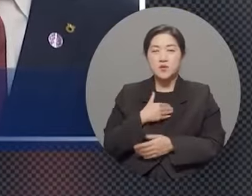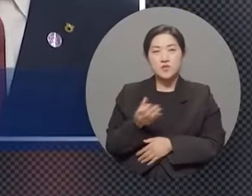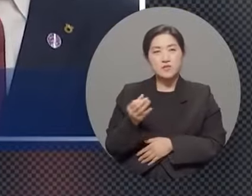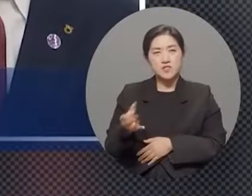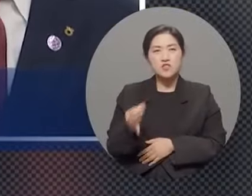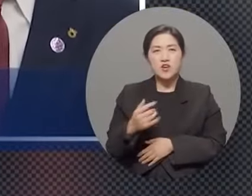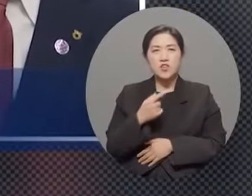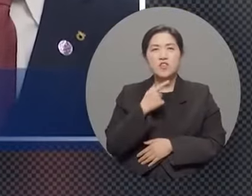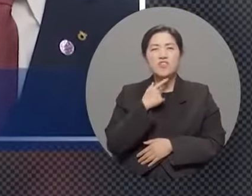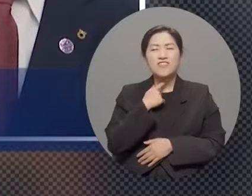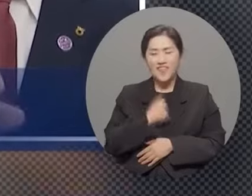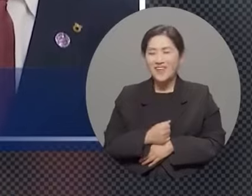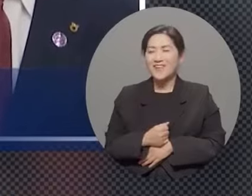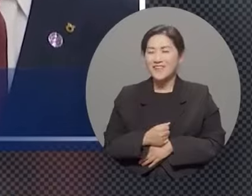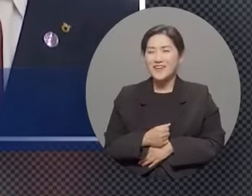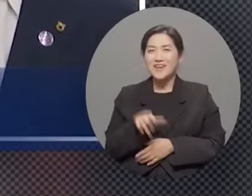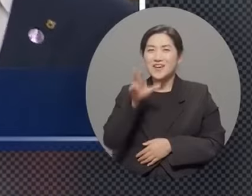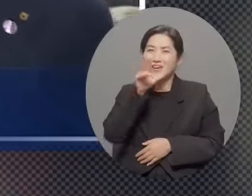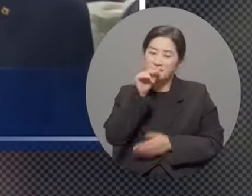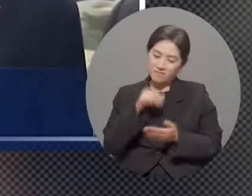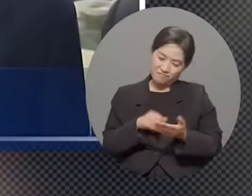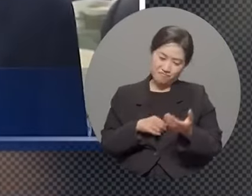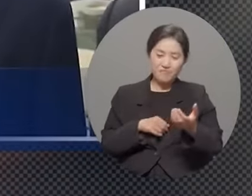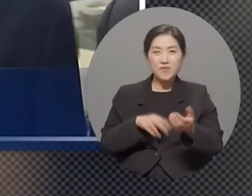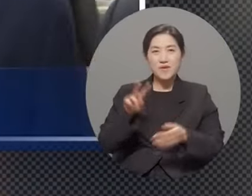많이 봐봐